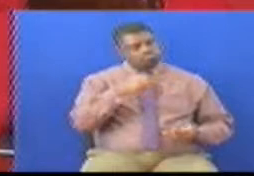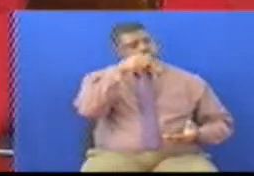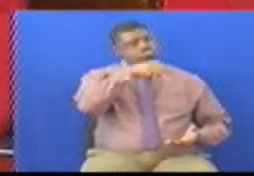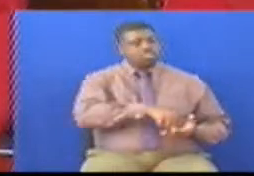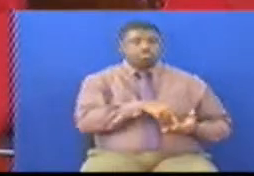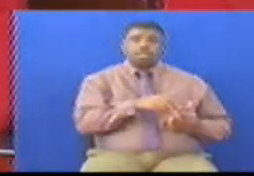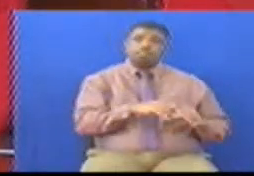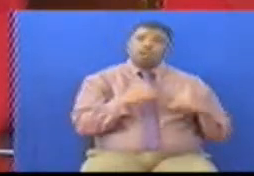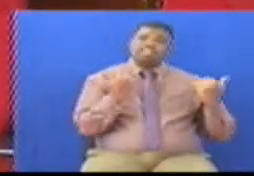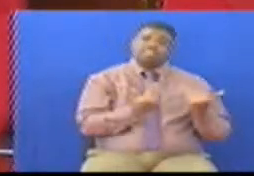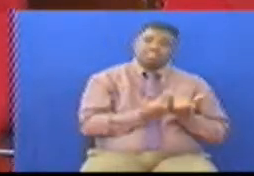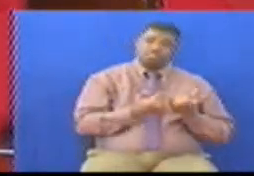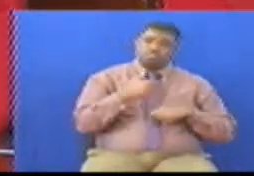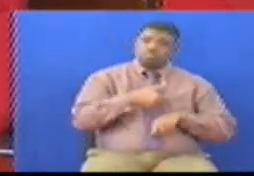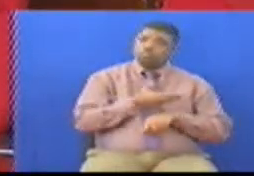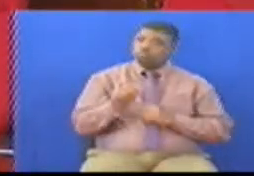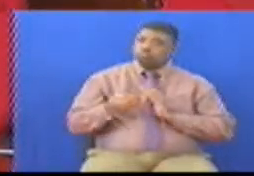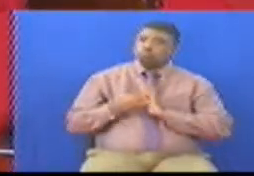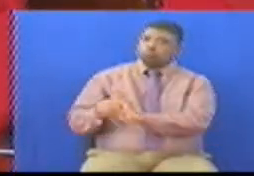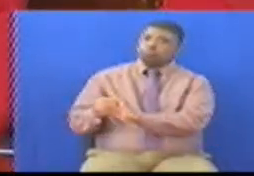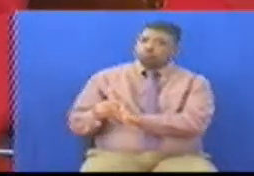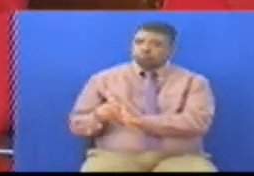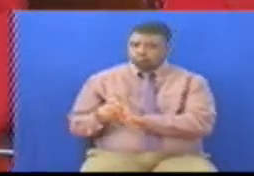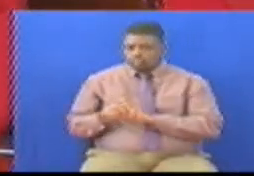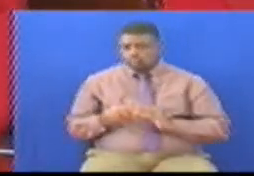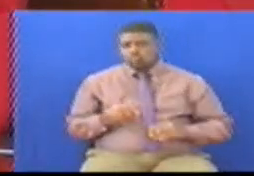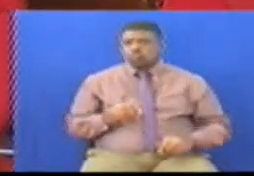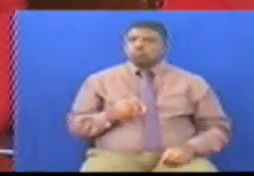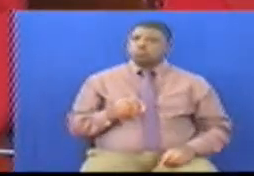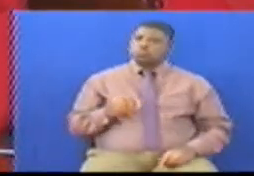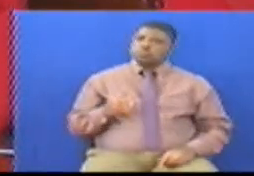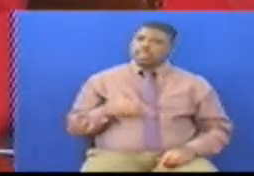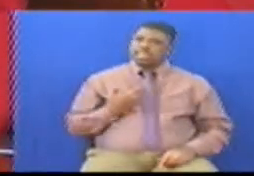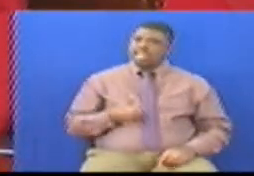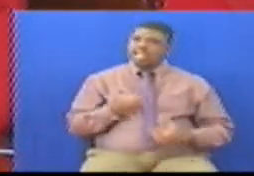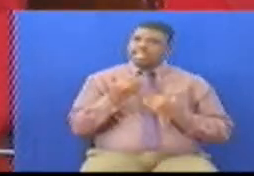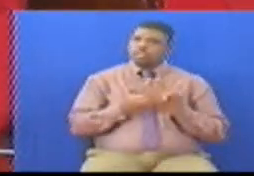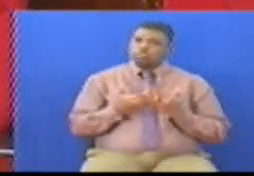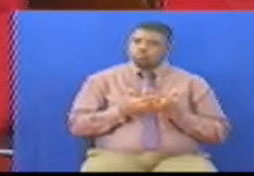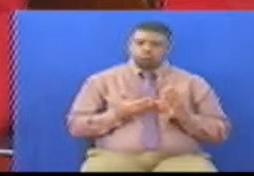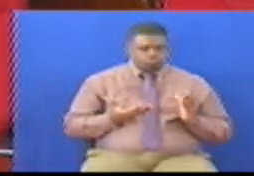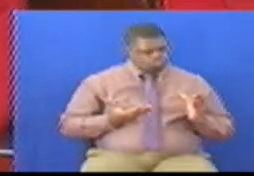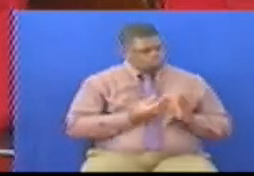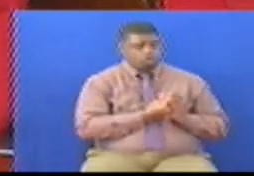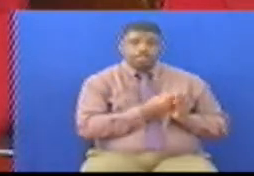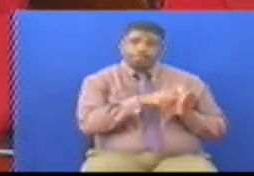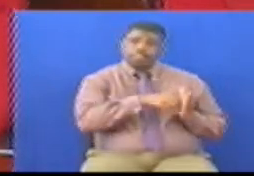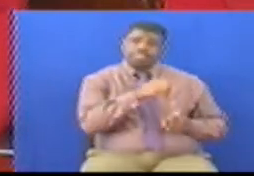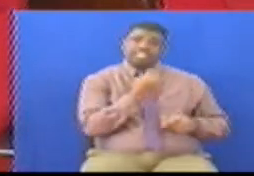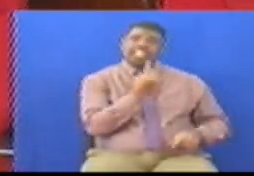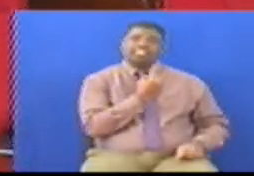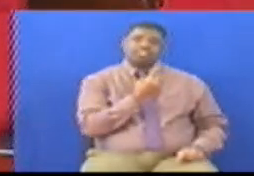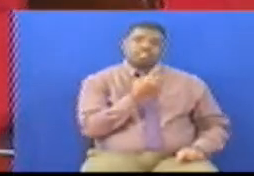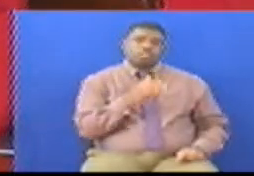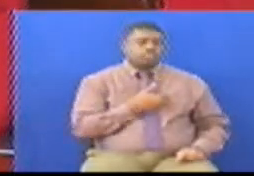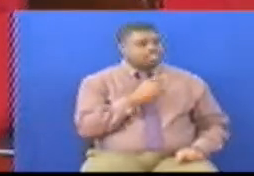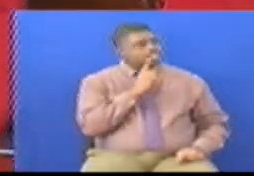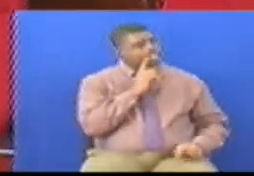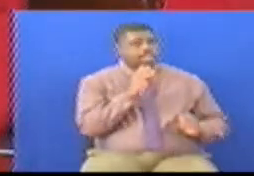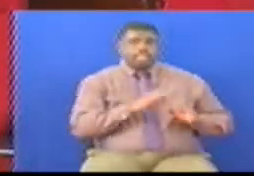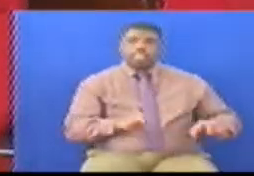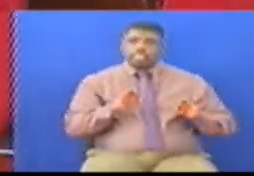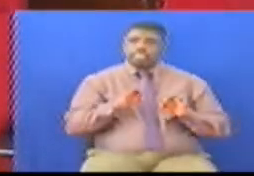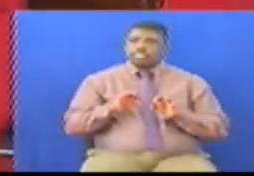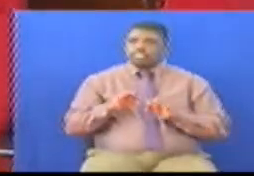vyama, na kwa kazi yote waliongozwa na weledi, uzalendo, umoja na maslahi mapana ya taifa letu. Nawatakia kila laheri katika mchakato